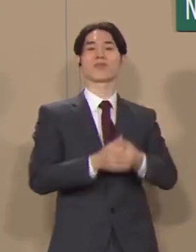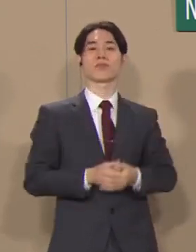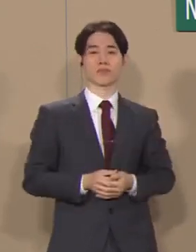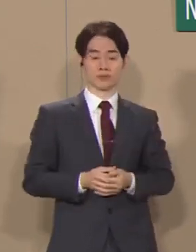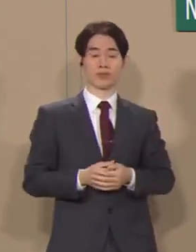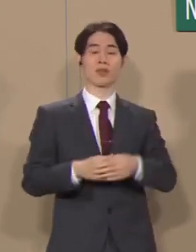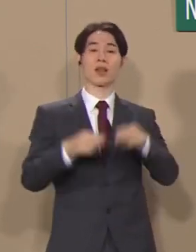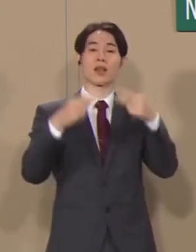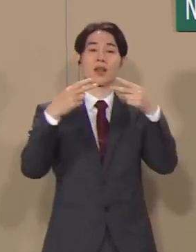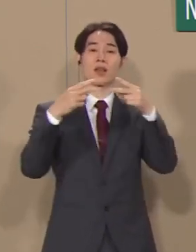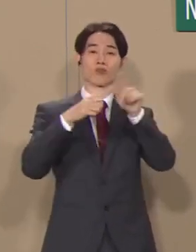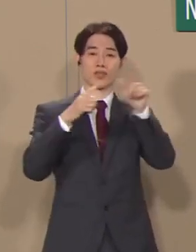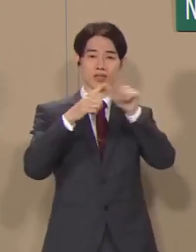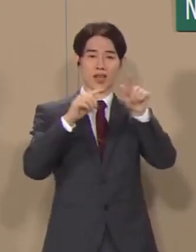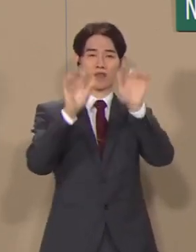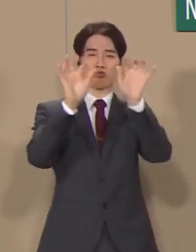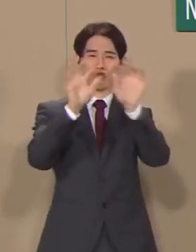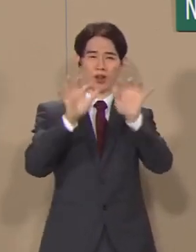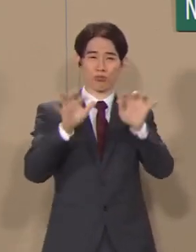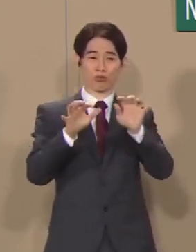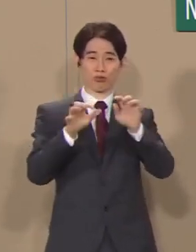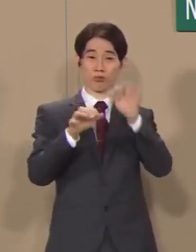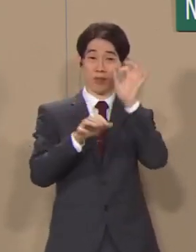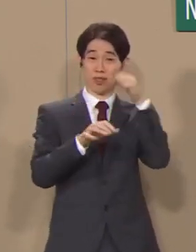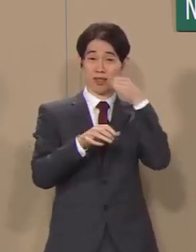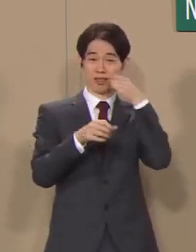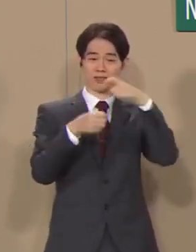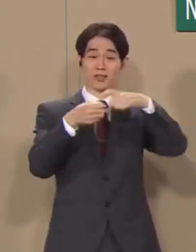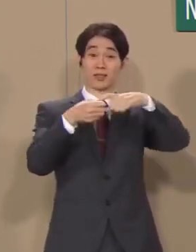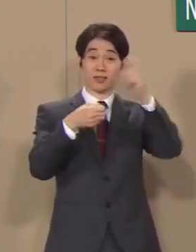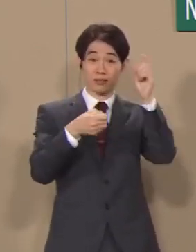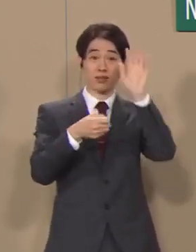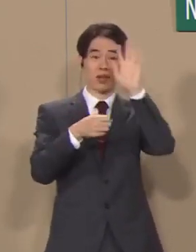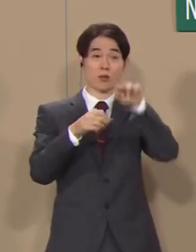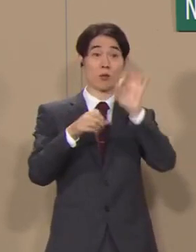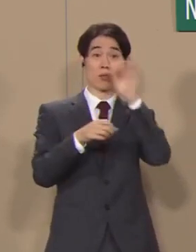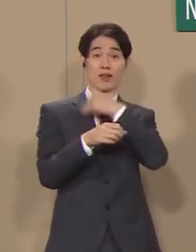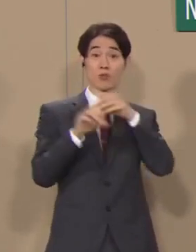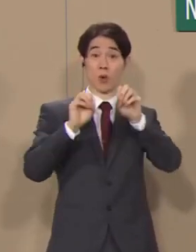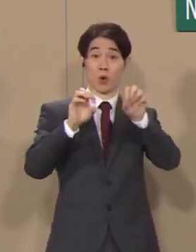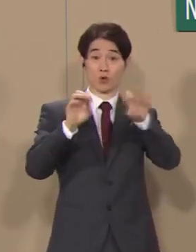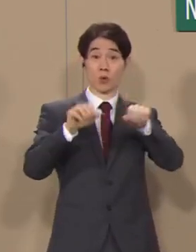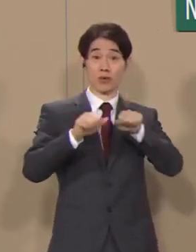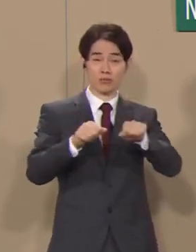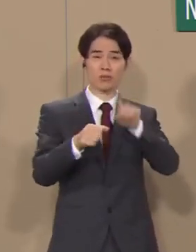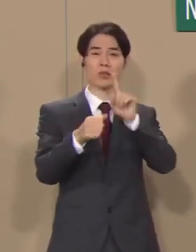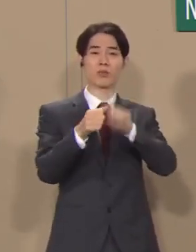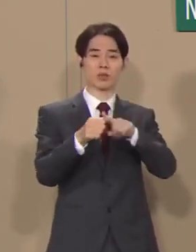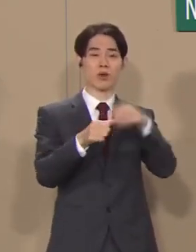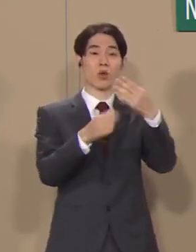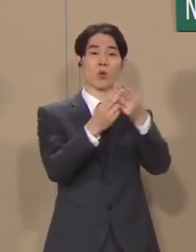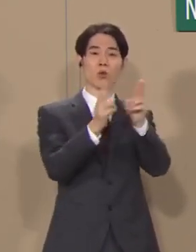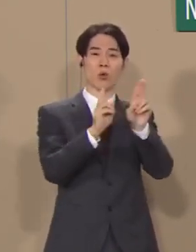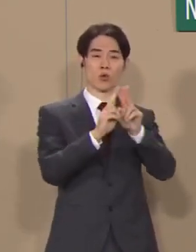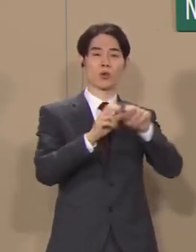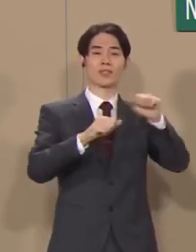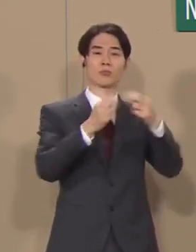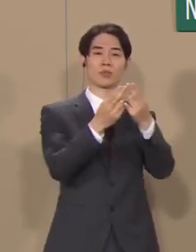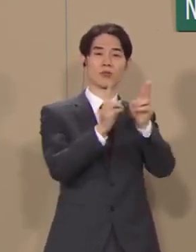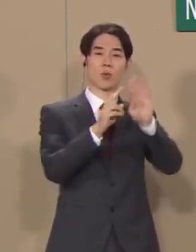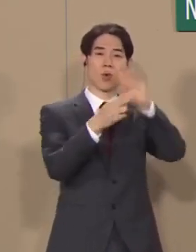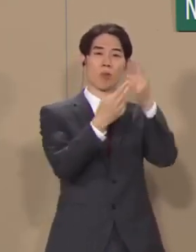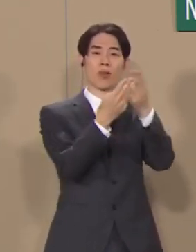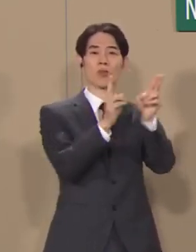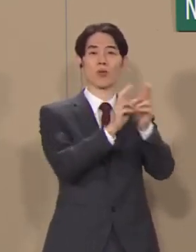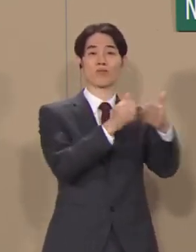スクランブル放送を実現するためには与党である自民党と公明党の協力が欠かせません今回の